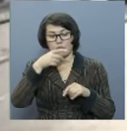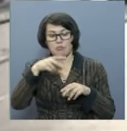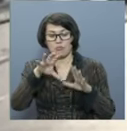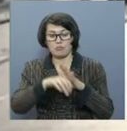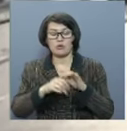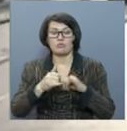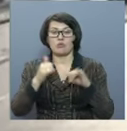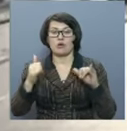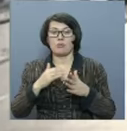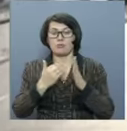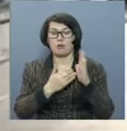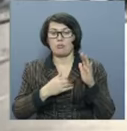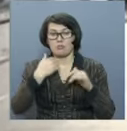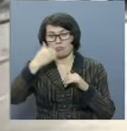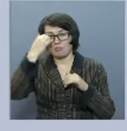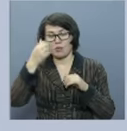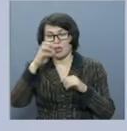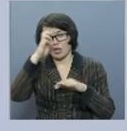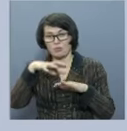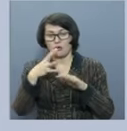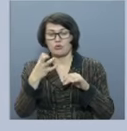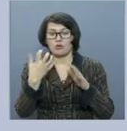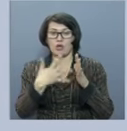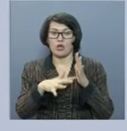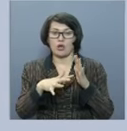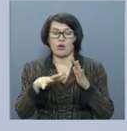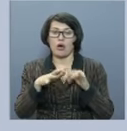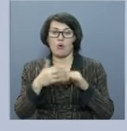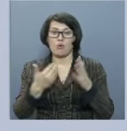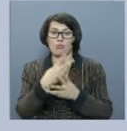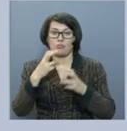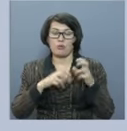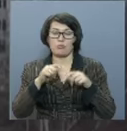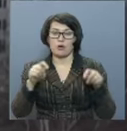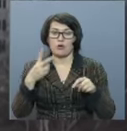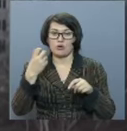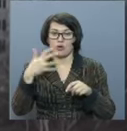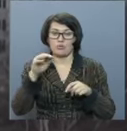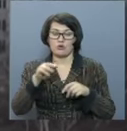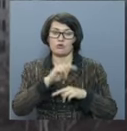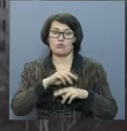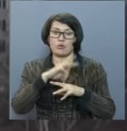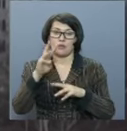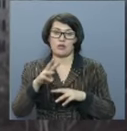индустриалды даму бағдарламасы аясында елімізде 950 жаңа өнеркәсіп ашылса, 250 мың адам жұмыспен қамтылған.